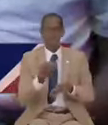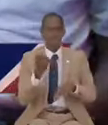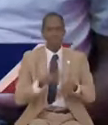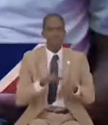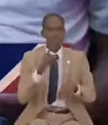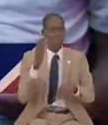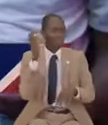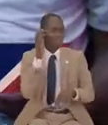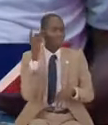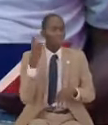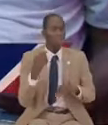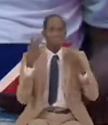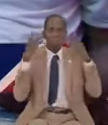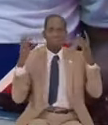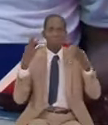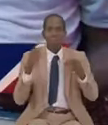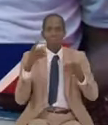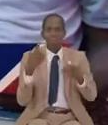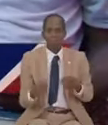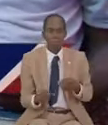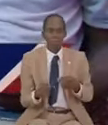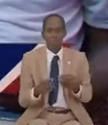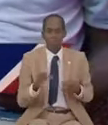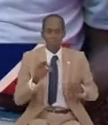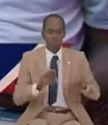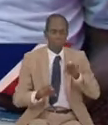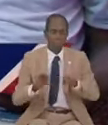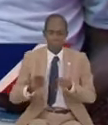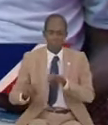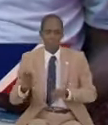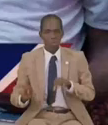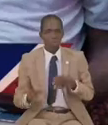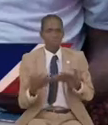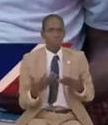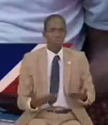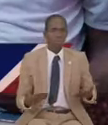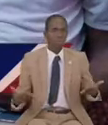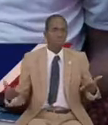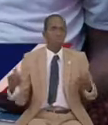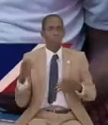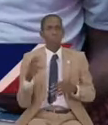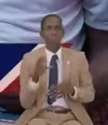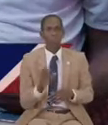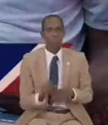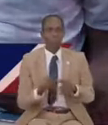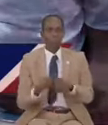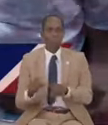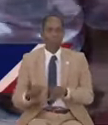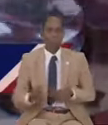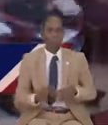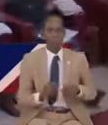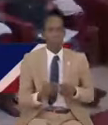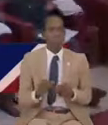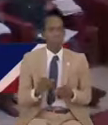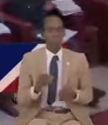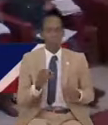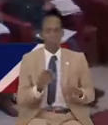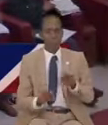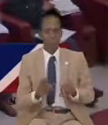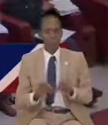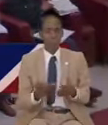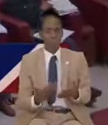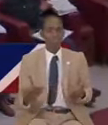son de la trompette du chalumeau de la guitare de la Sambuc du salterion de la